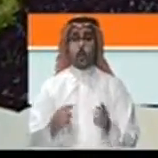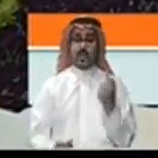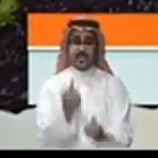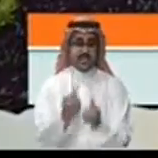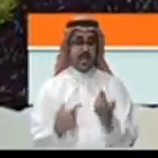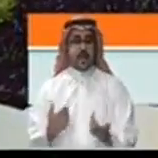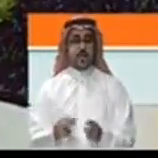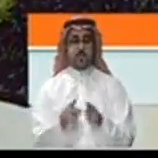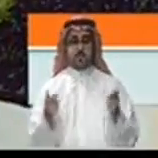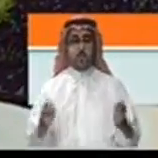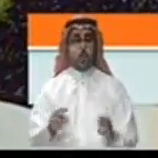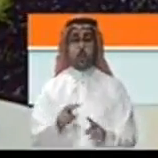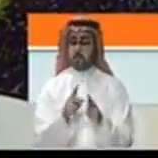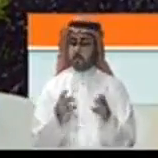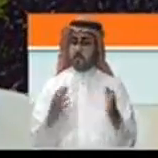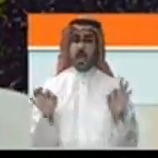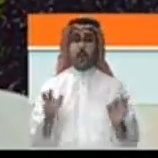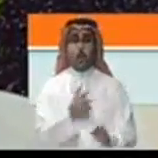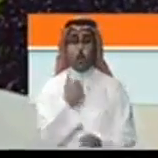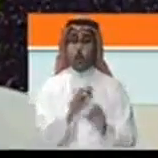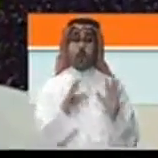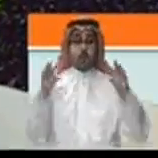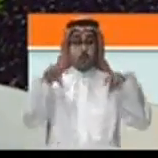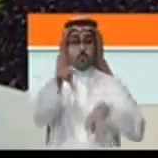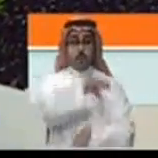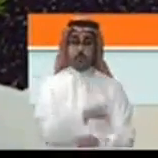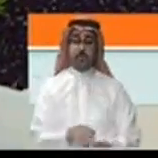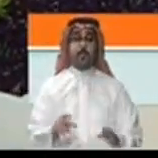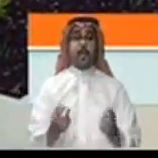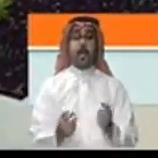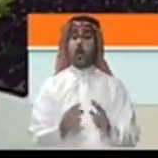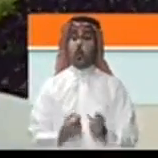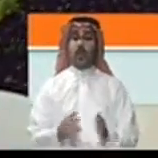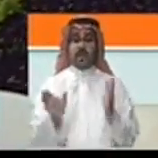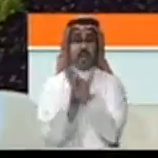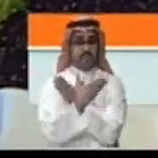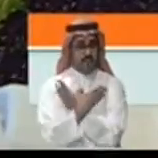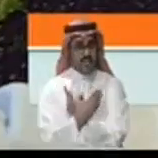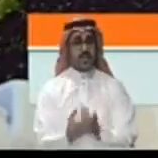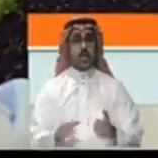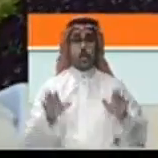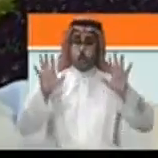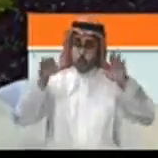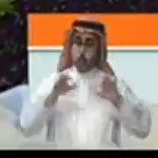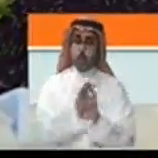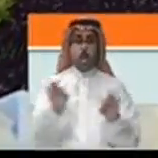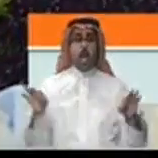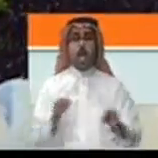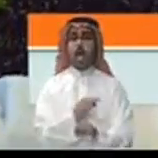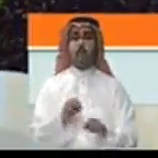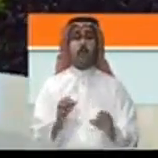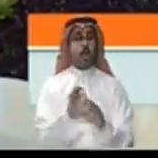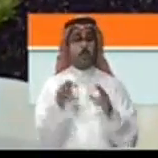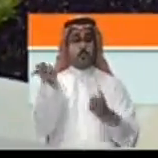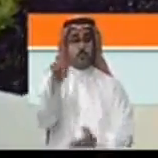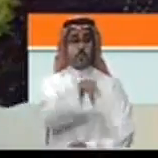لزوار المهرجان الورد والفاكهة، السيرك يقام لأول مرة، حديقة الطيور، حديقة الفراشات، وكثير العديد